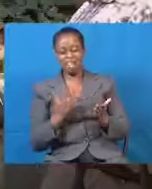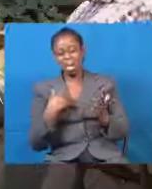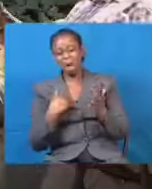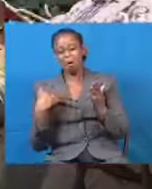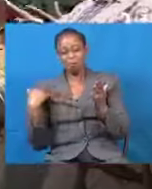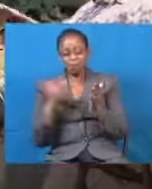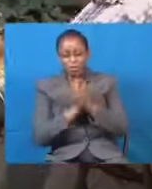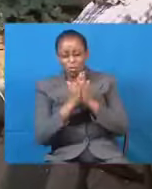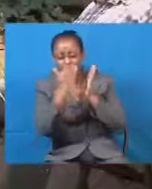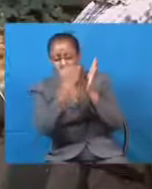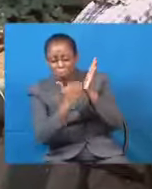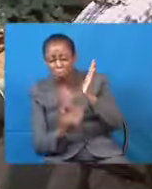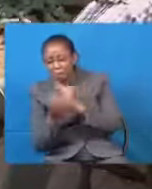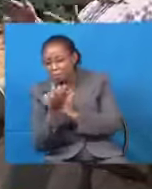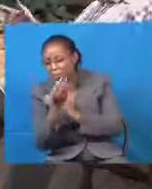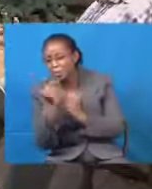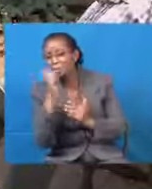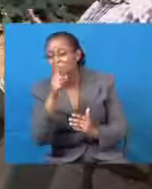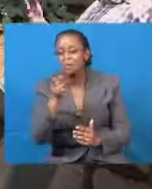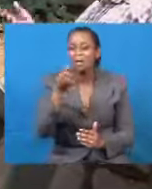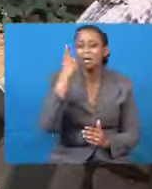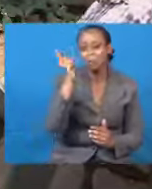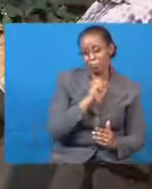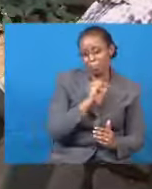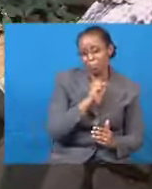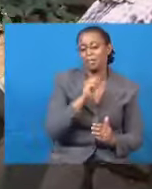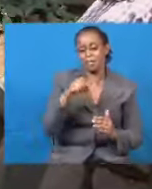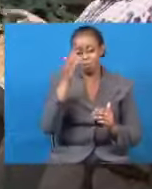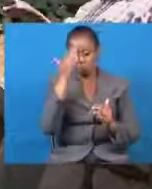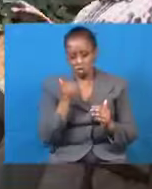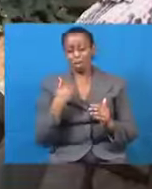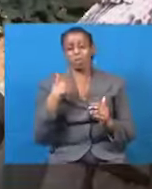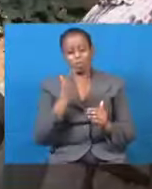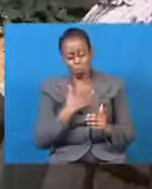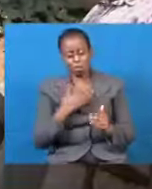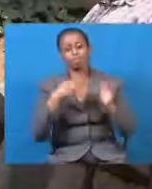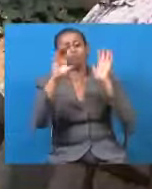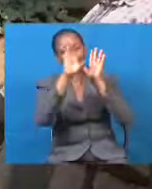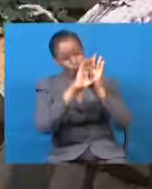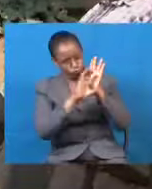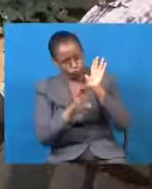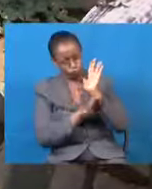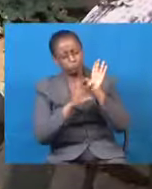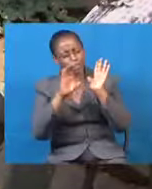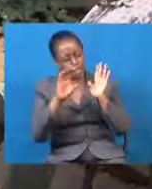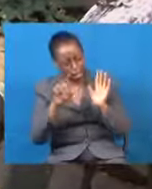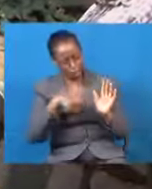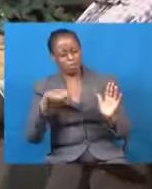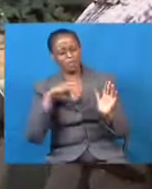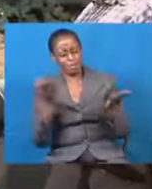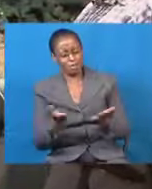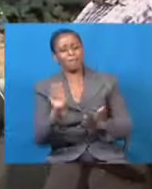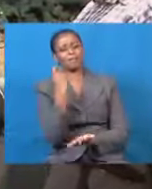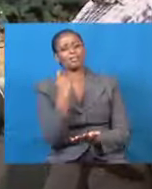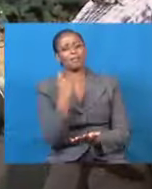Kana na haa yote ambayo ni mkueleza na bile shaka umeapata vizuri sana Ndiyo maana sasa tunataka katiba